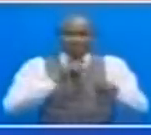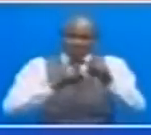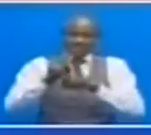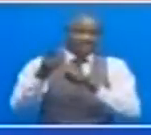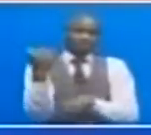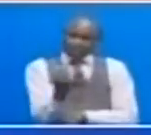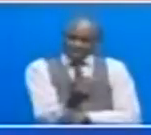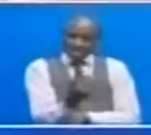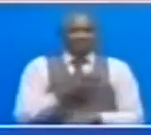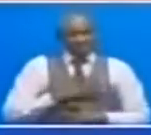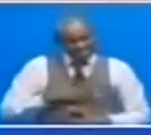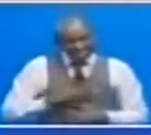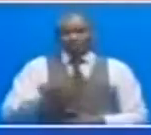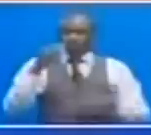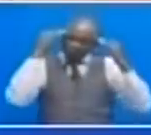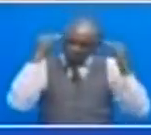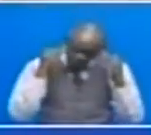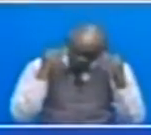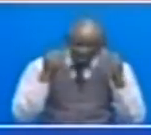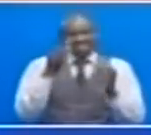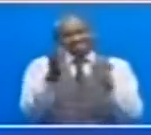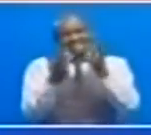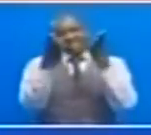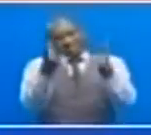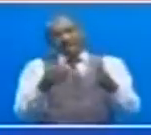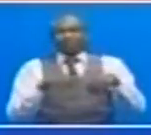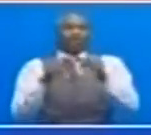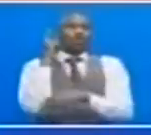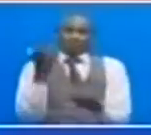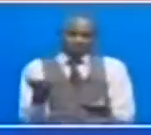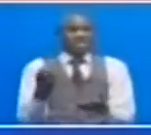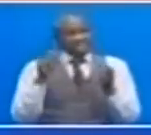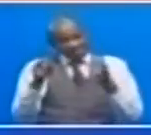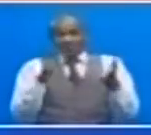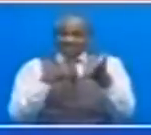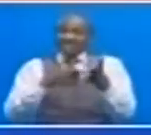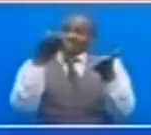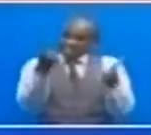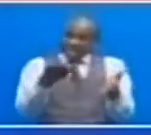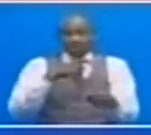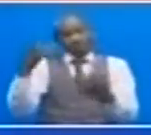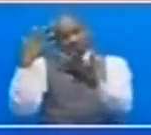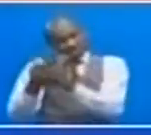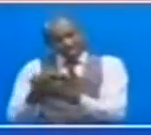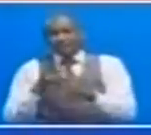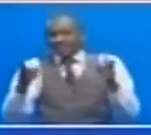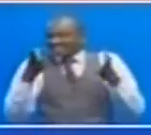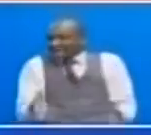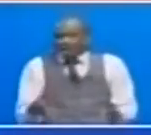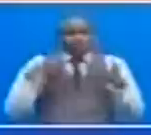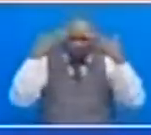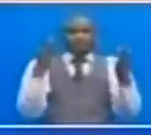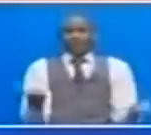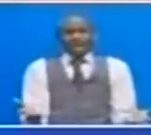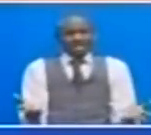vijana. Wapeleke mahakamani, wahukumiwe kulingana na sheria. Mtu akiwa na makosa ni kuhukumiwa. Kuliko kutuficha sasa watutesa